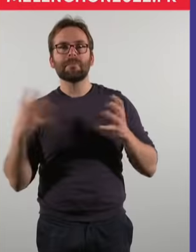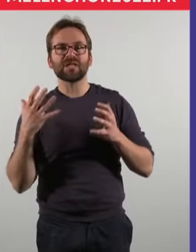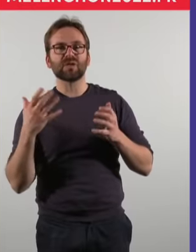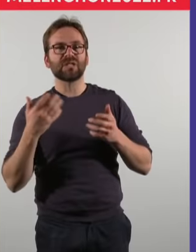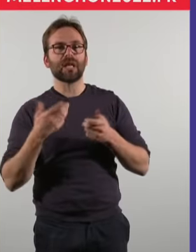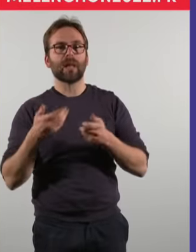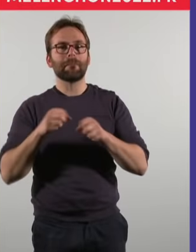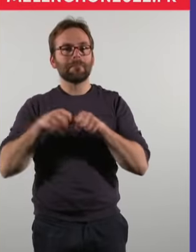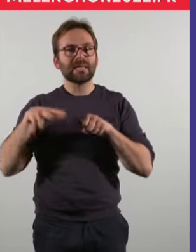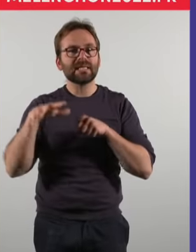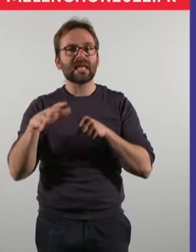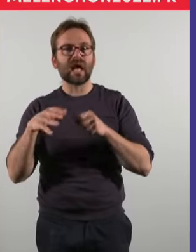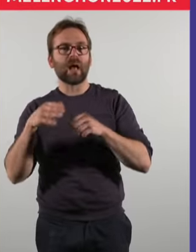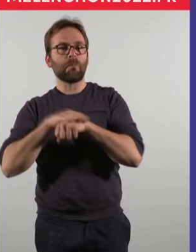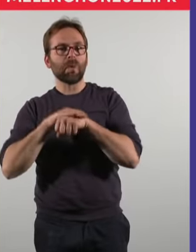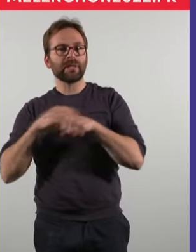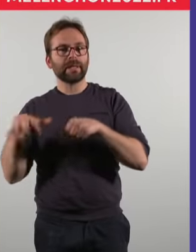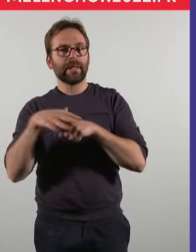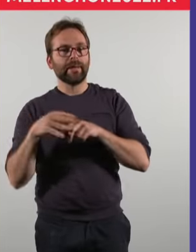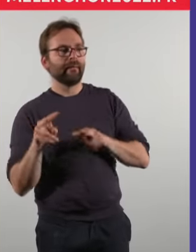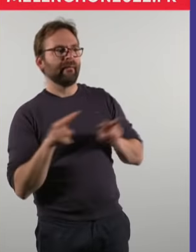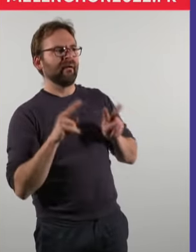des grands médias.